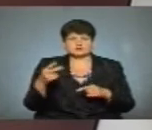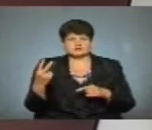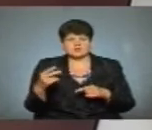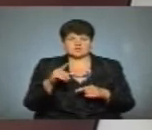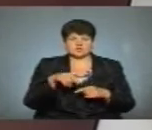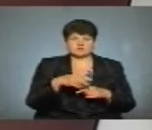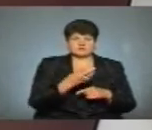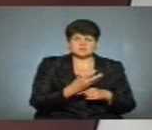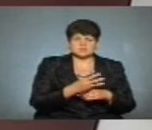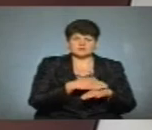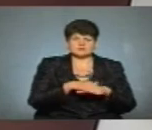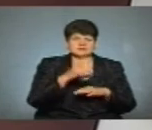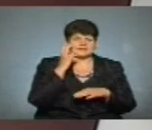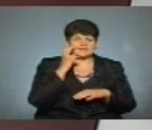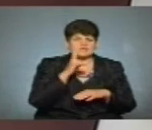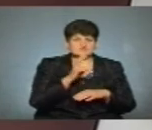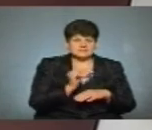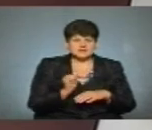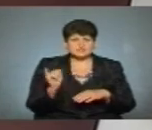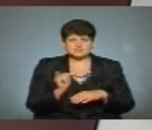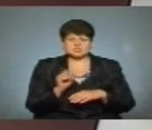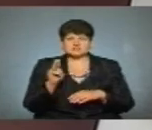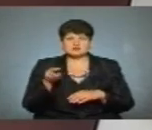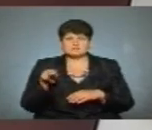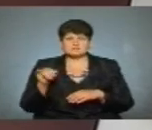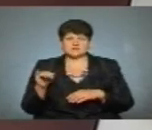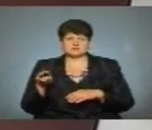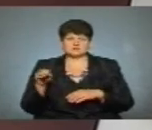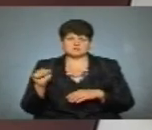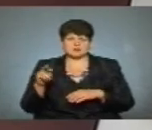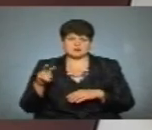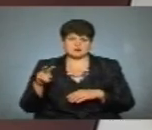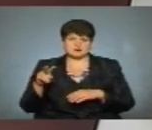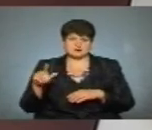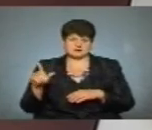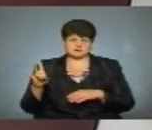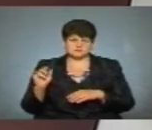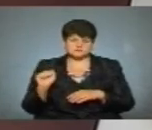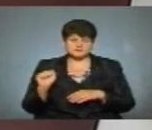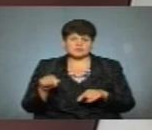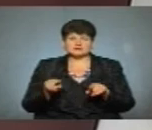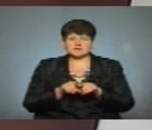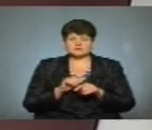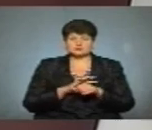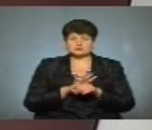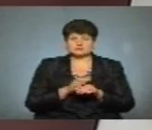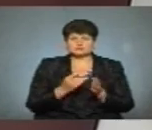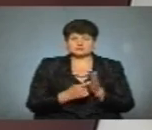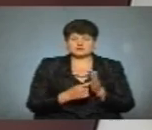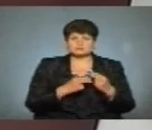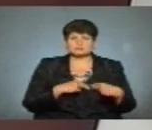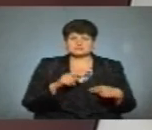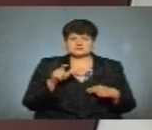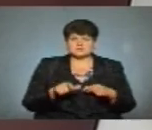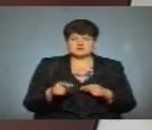на вулицях Шпитальна та Київська, повідомив директор Центру екстреної медичної допомоги Михайло Джус. Також коронавірус підтвердили в